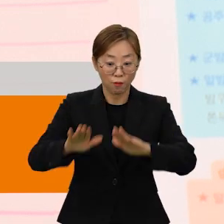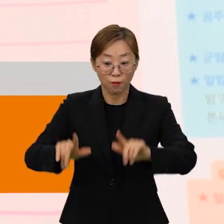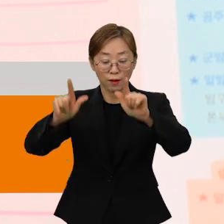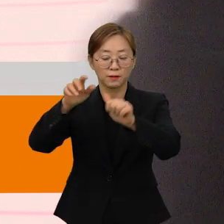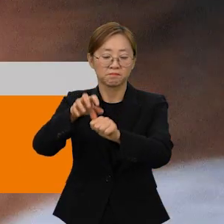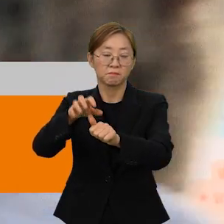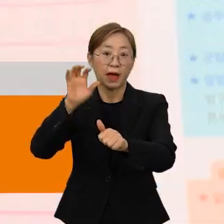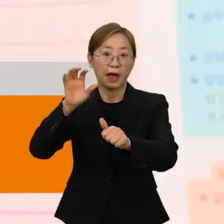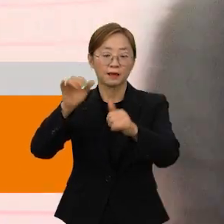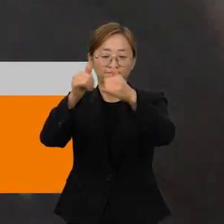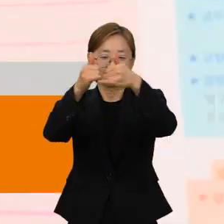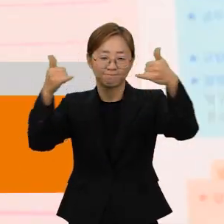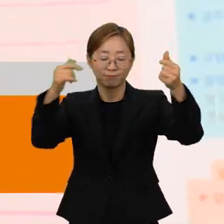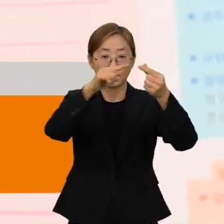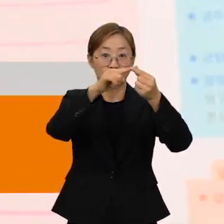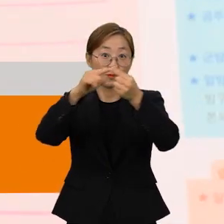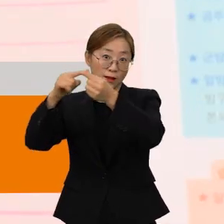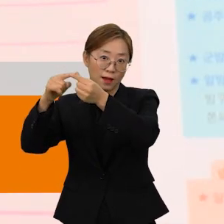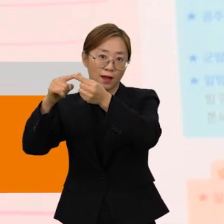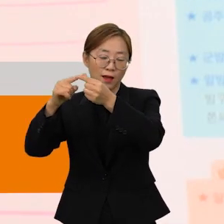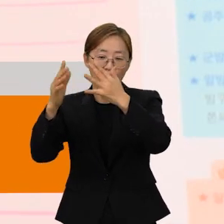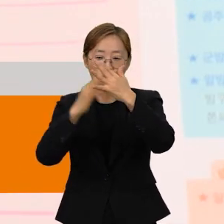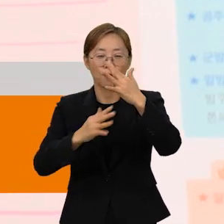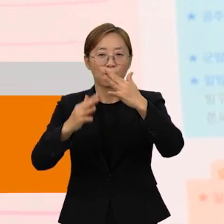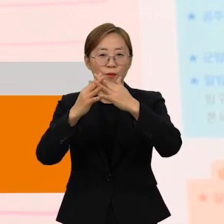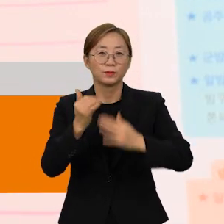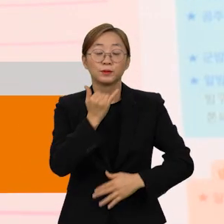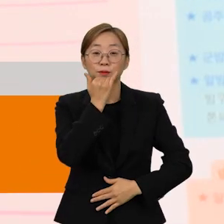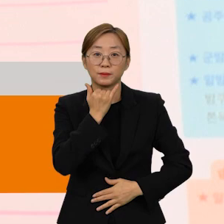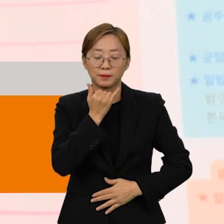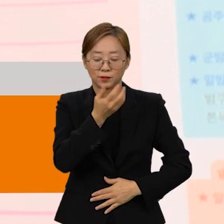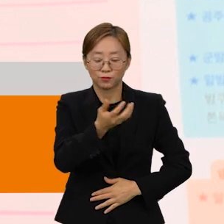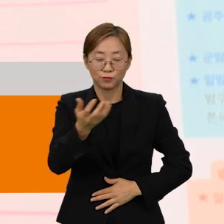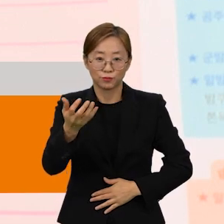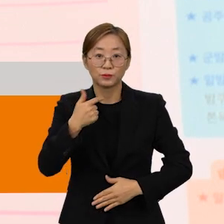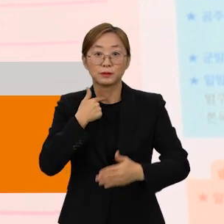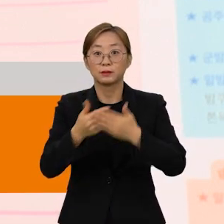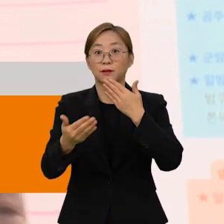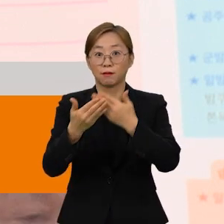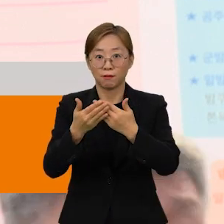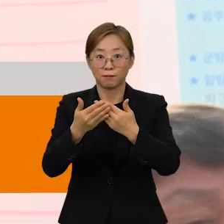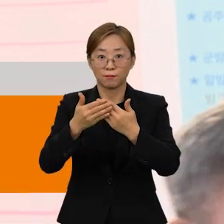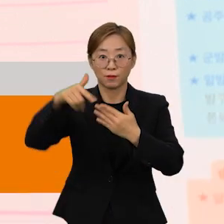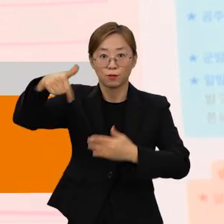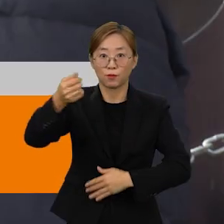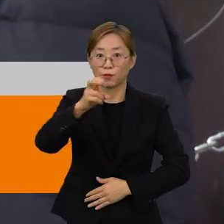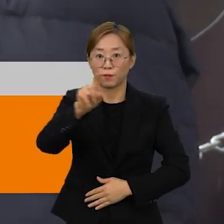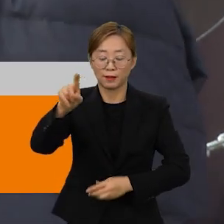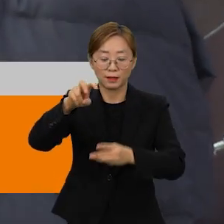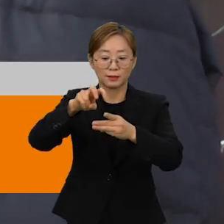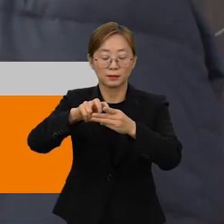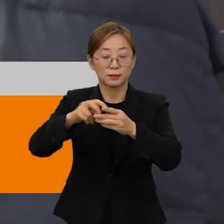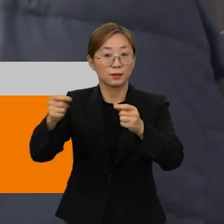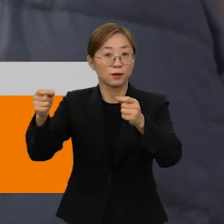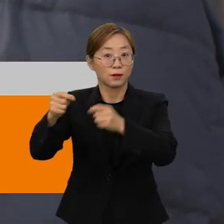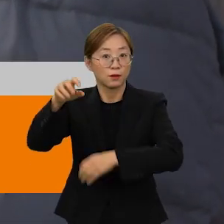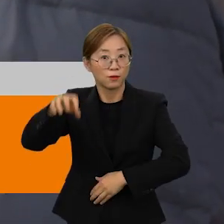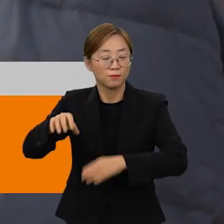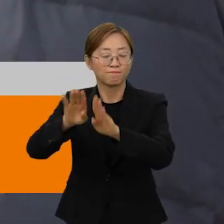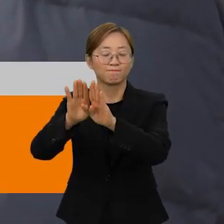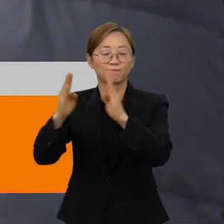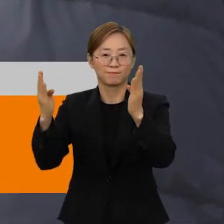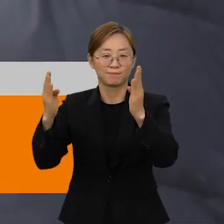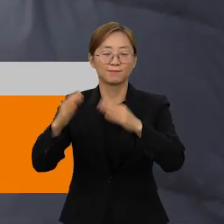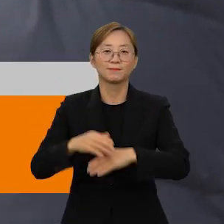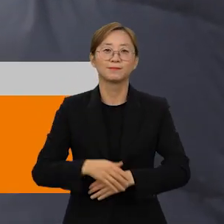개최했던 겨울공주 군밤축제가 올해는 공주 알밤과 떠나는 달콤한 여행이라는 주제로 아트센터 고마